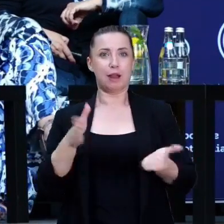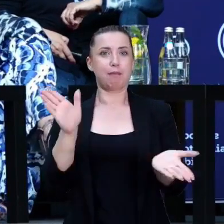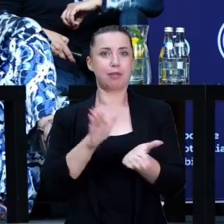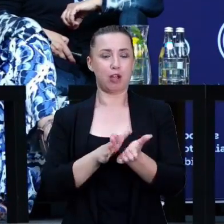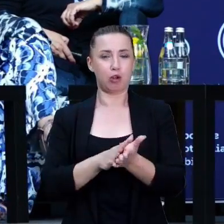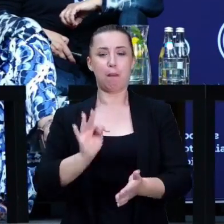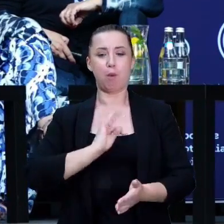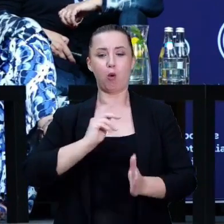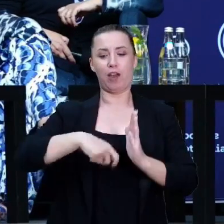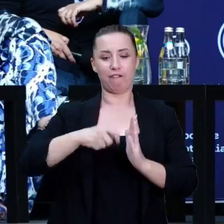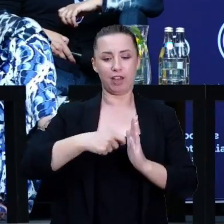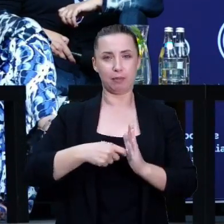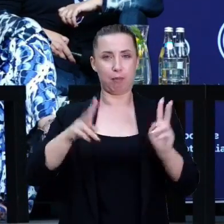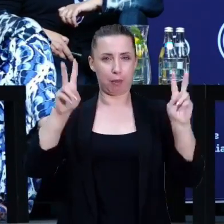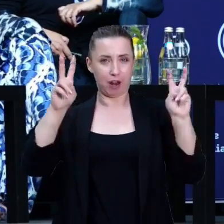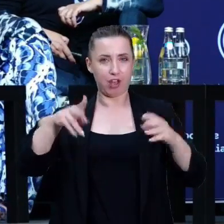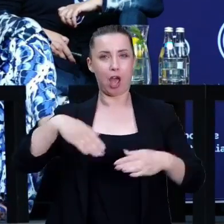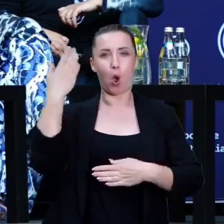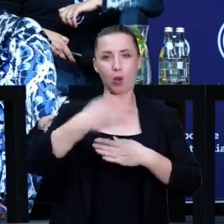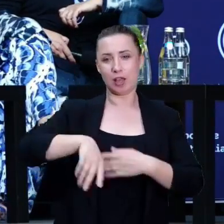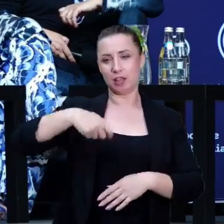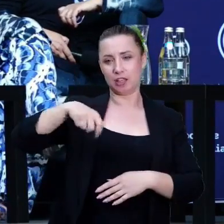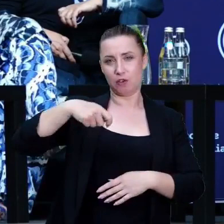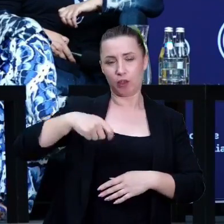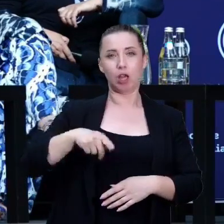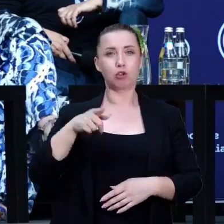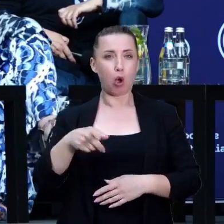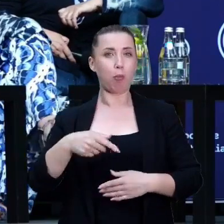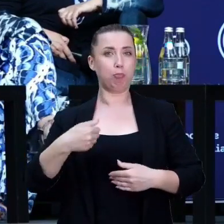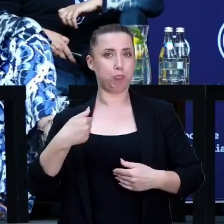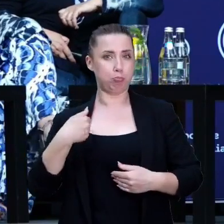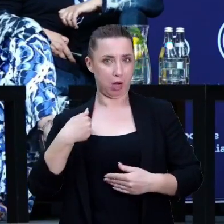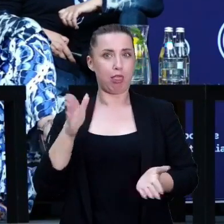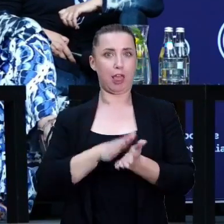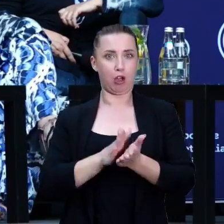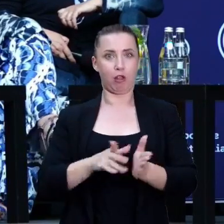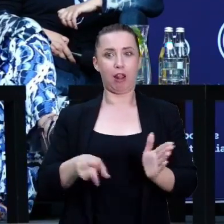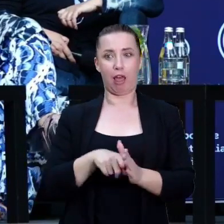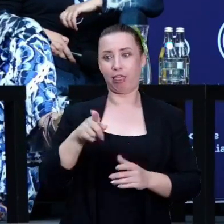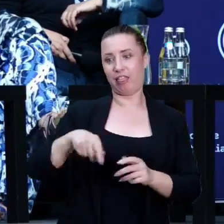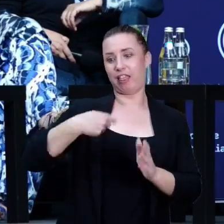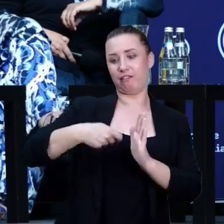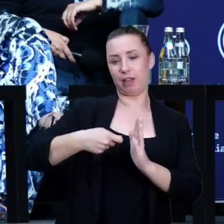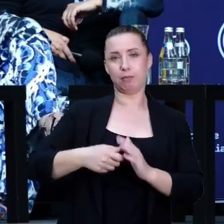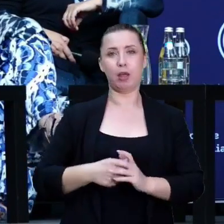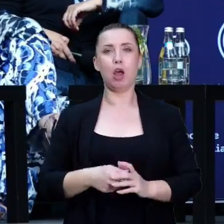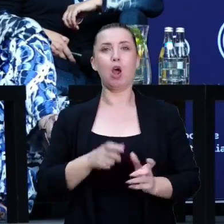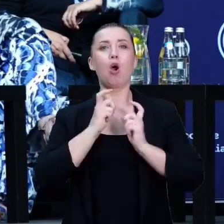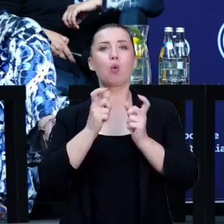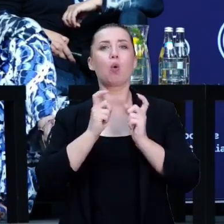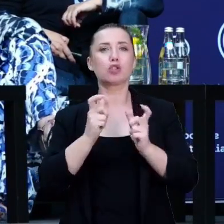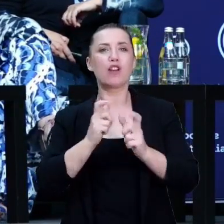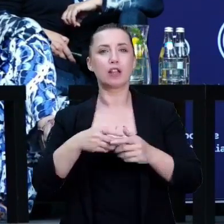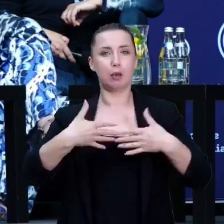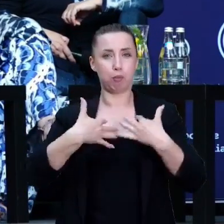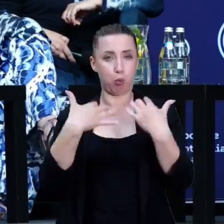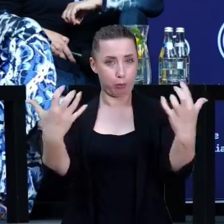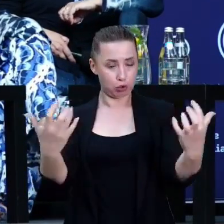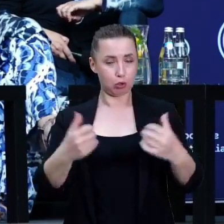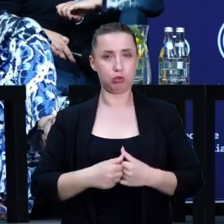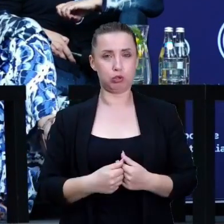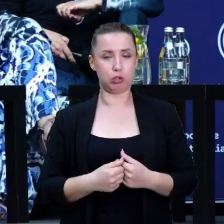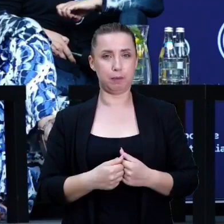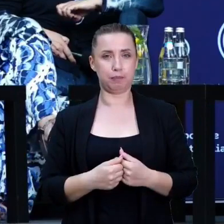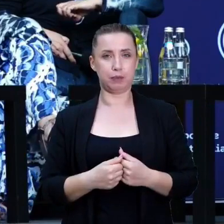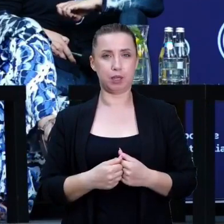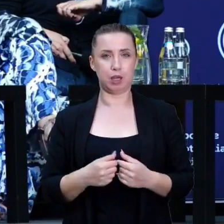mój film Ostatni dzwonek został uznany za film 40-lecia właśnie w wyniku głosowania publiczności na